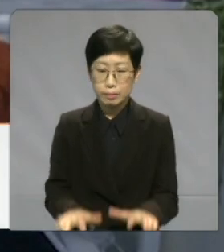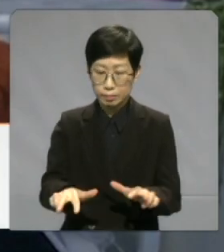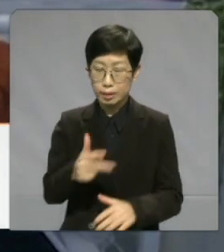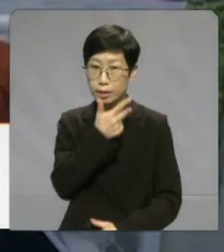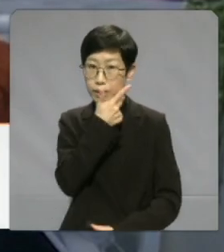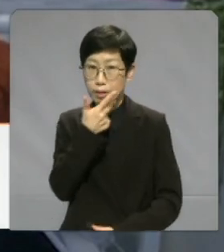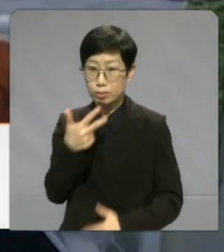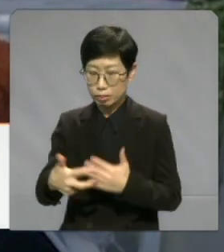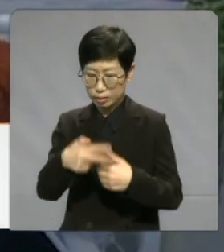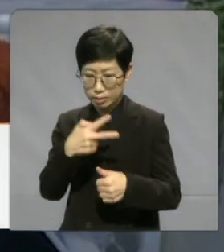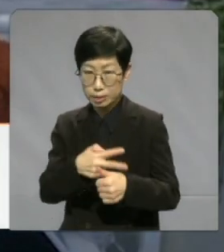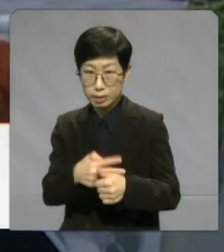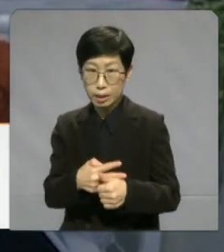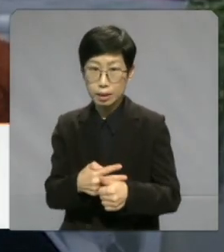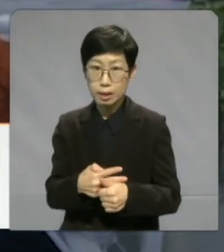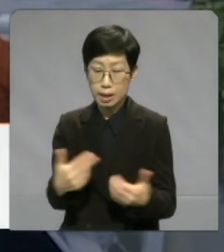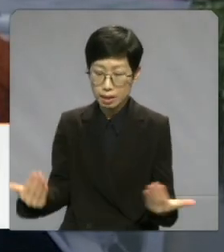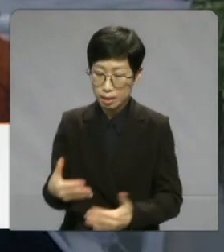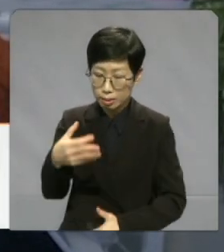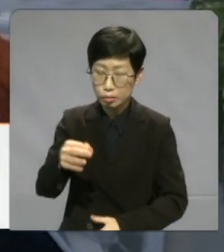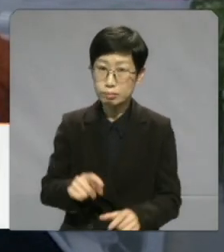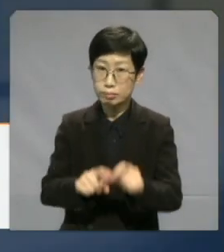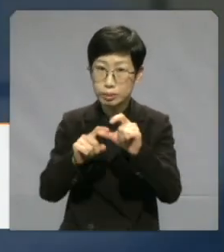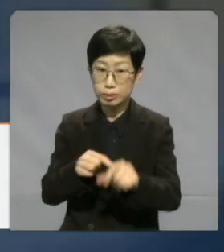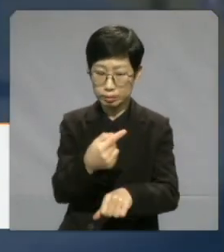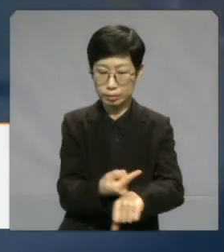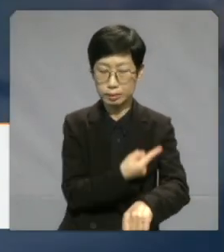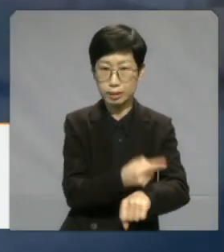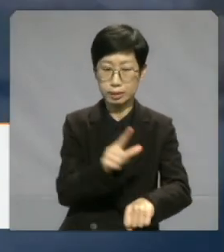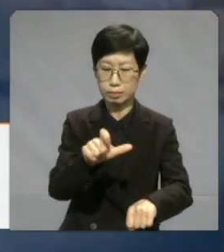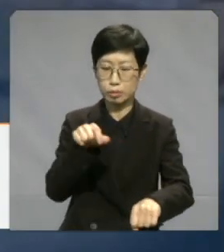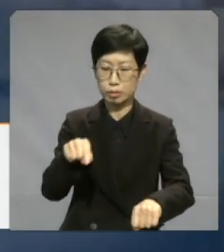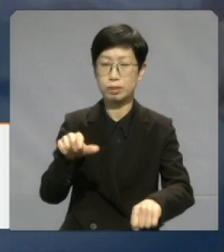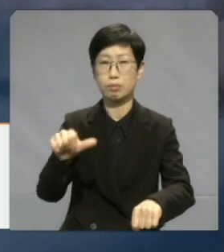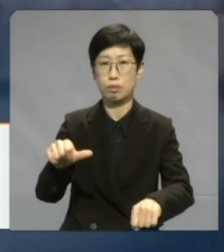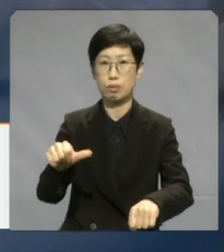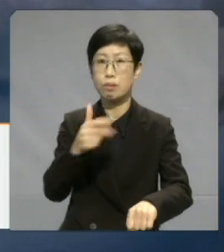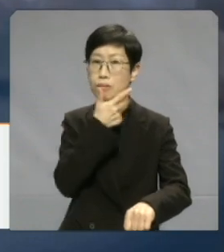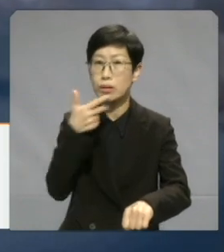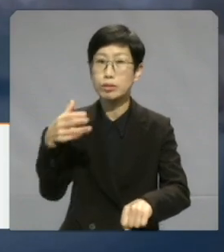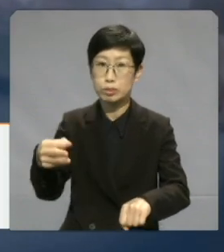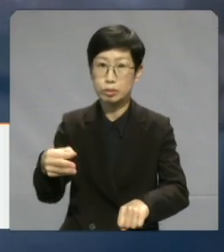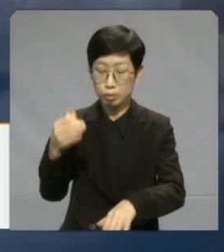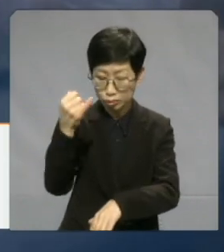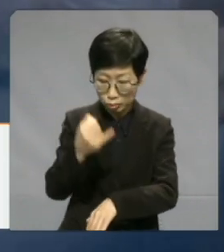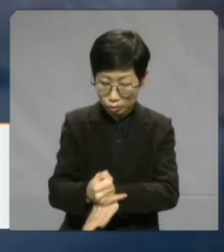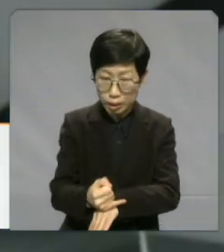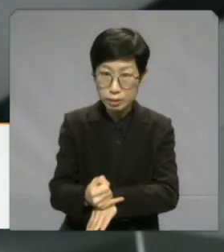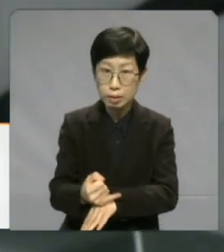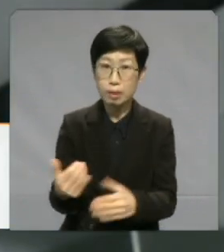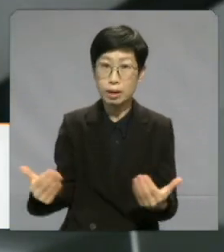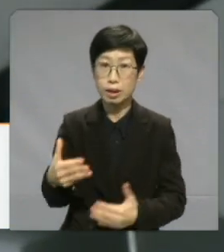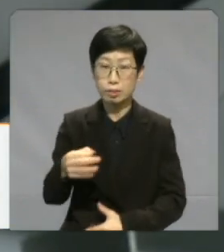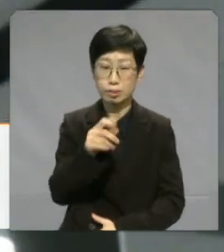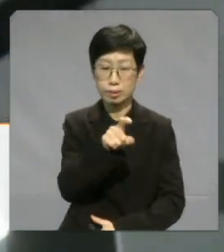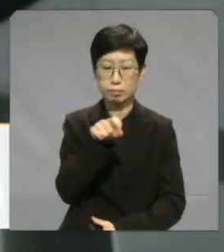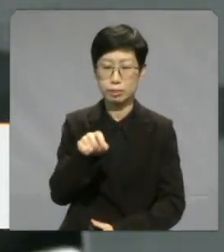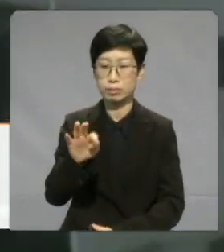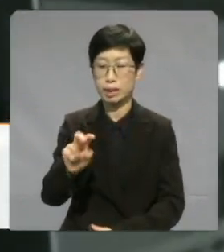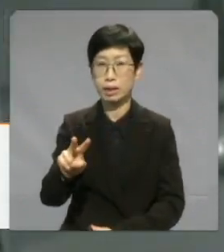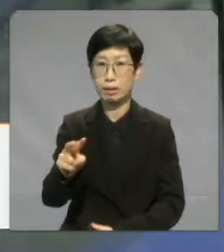영국 수련의들의 평균 임금은 시간당 15.5파운드로 최저임금인